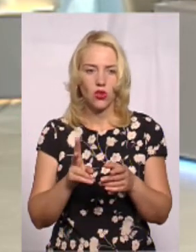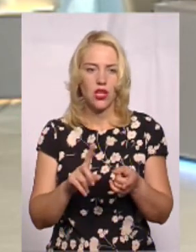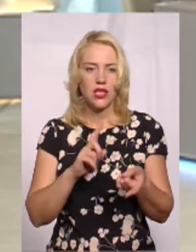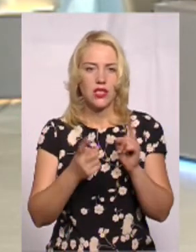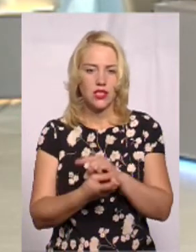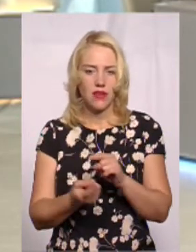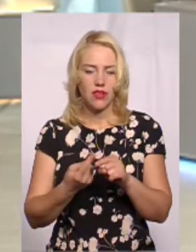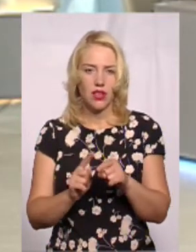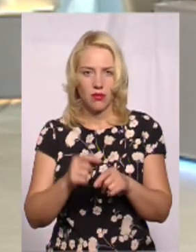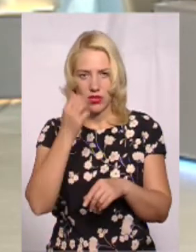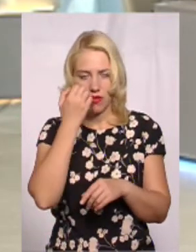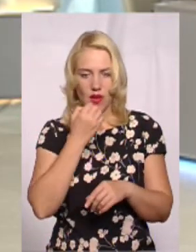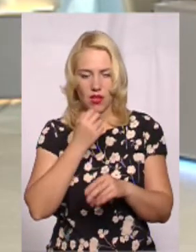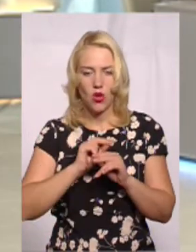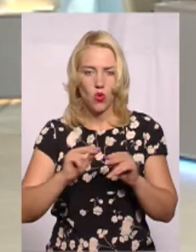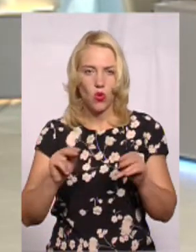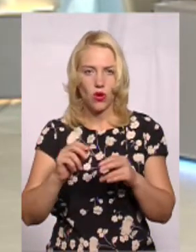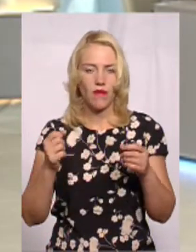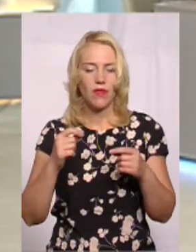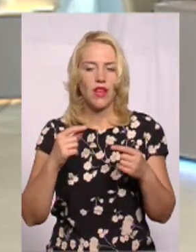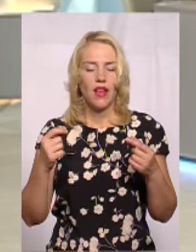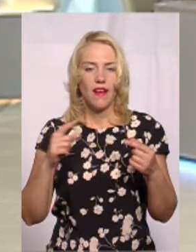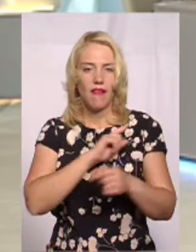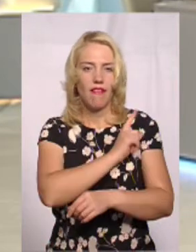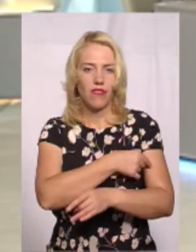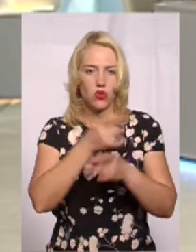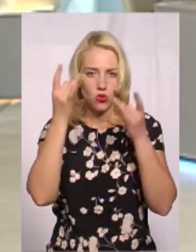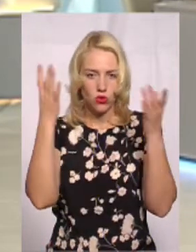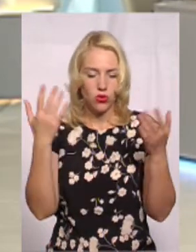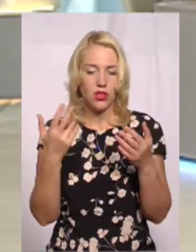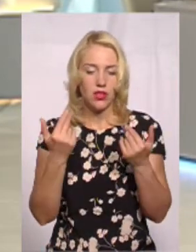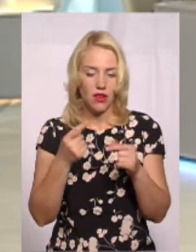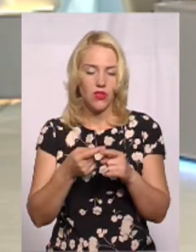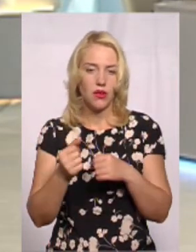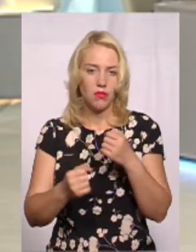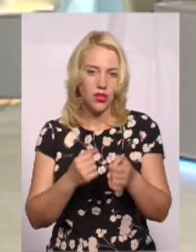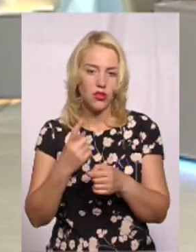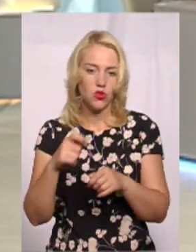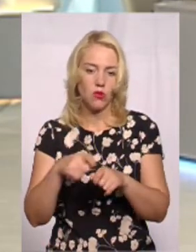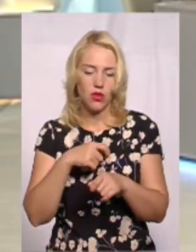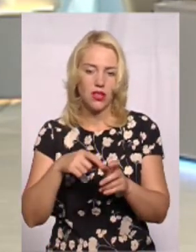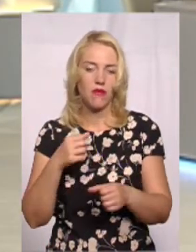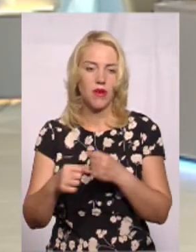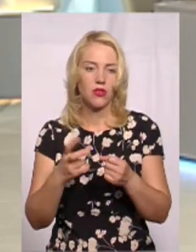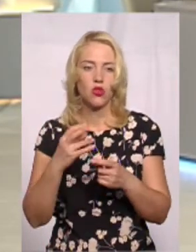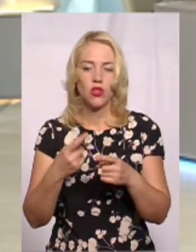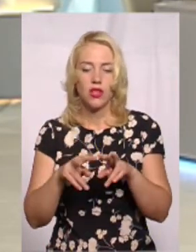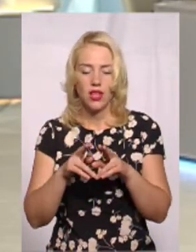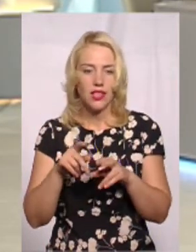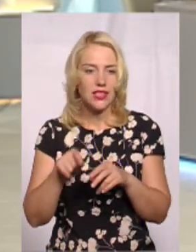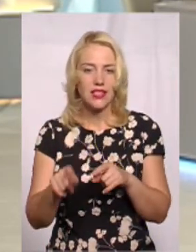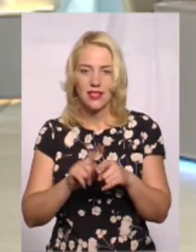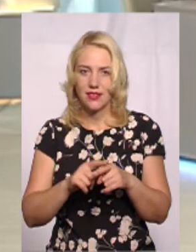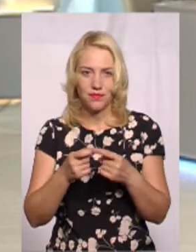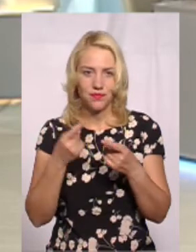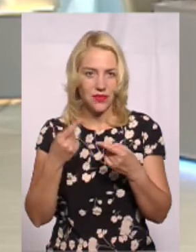таким завдяки урокам фізкультури. Хоча вони там бігають м'яч, ганяють, там бігають 100-метрівку, так, тобто ніби ті самі вправи, так, але вони не стають видатними,